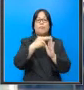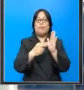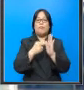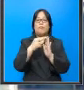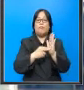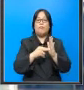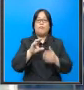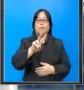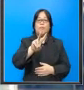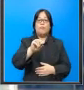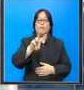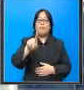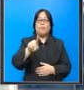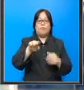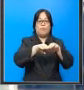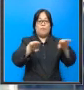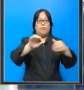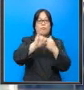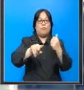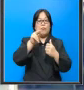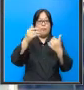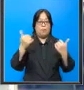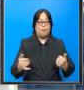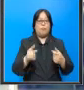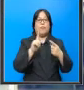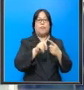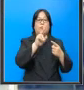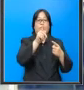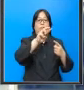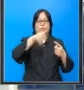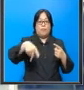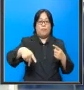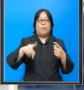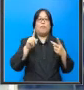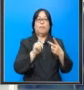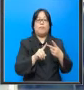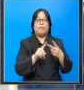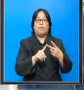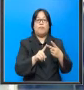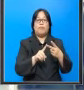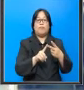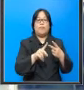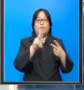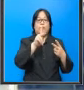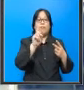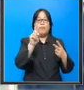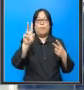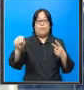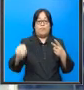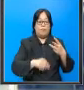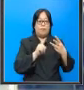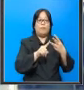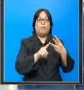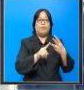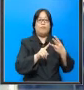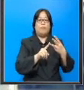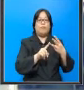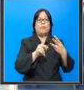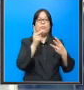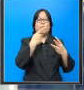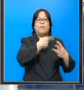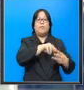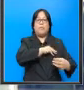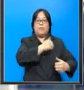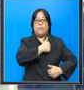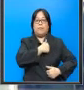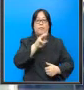ataupun Nep keterhubungan KM terakhir sama ada daripada hap pengangkutan ke tempat kerja